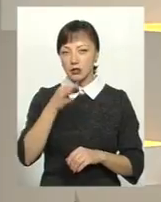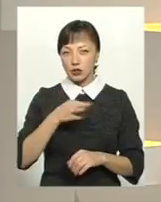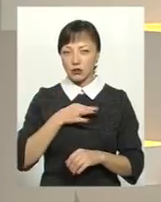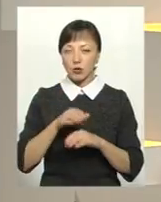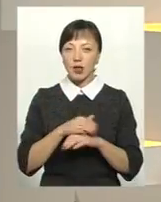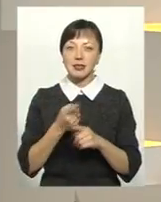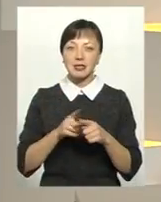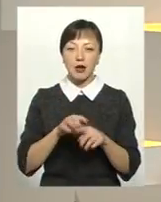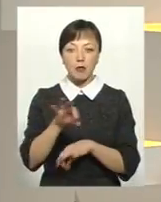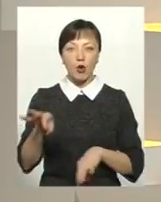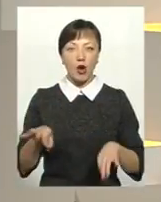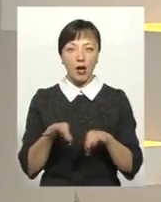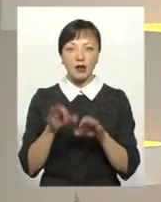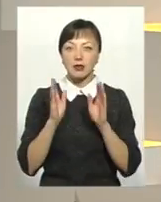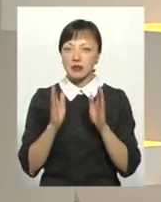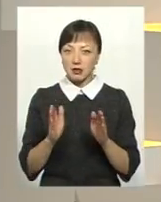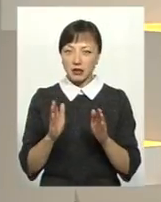тих людей, в яких є